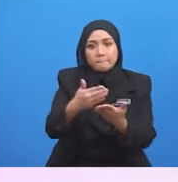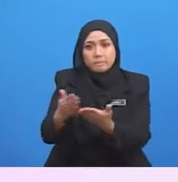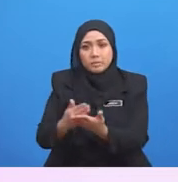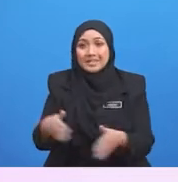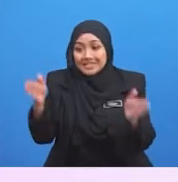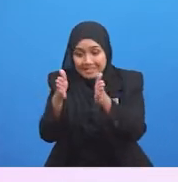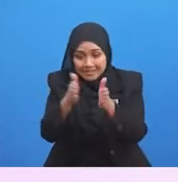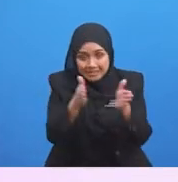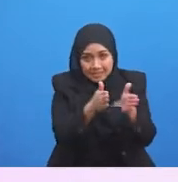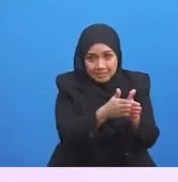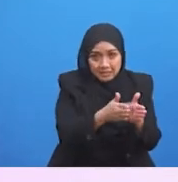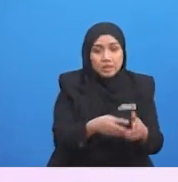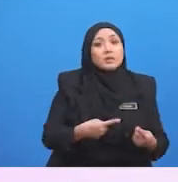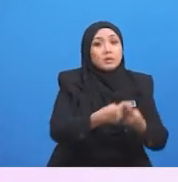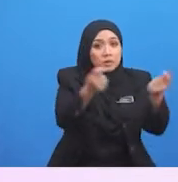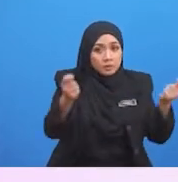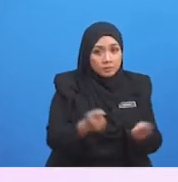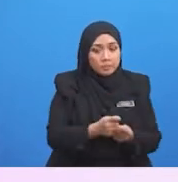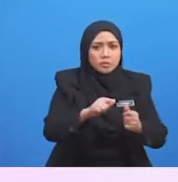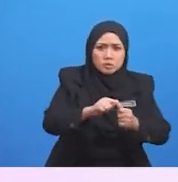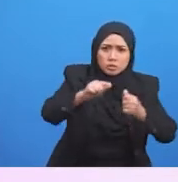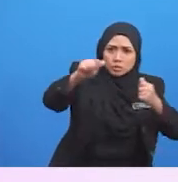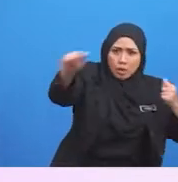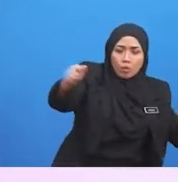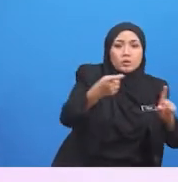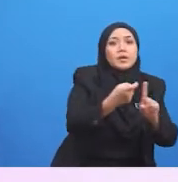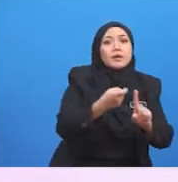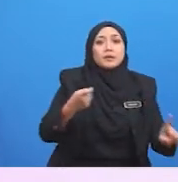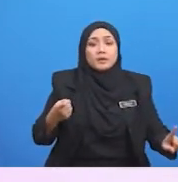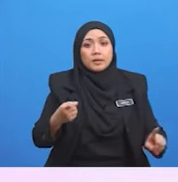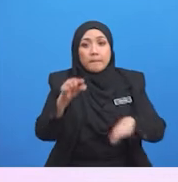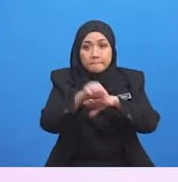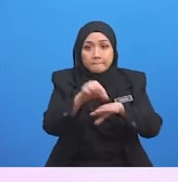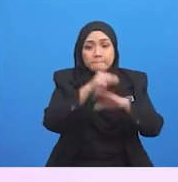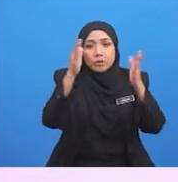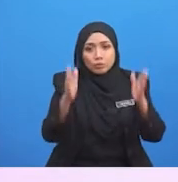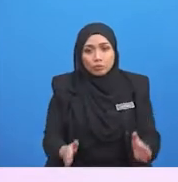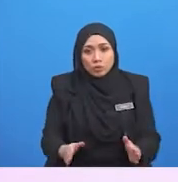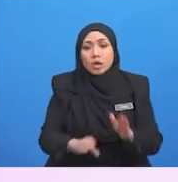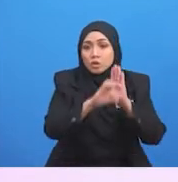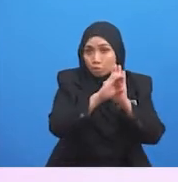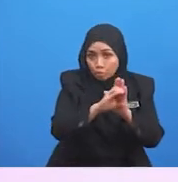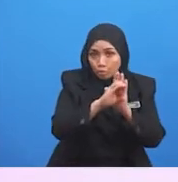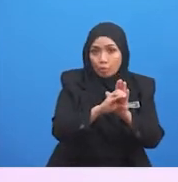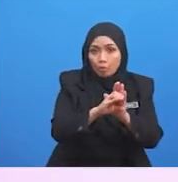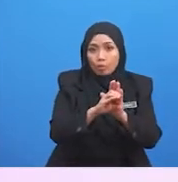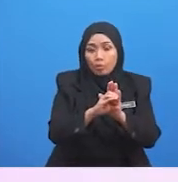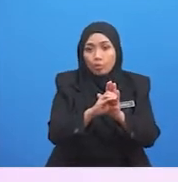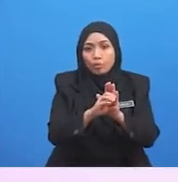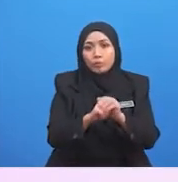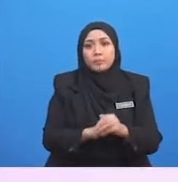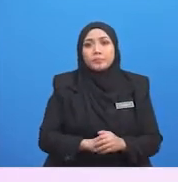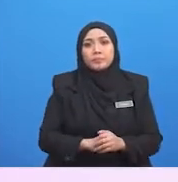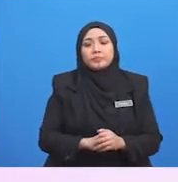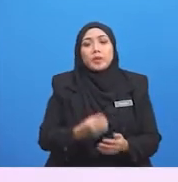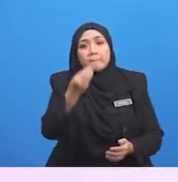kecil dan lokasi pengeluar adalah jauh daripada pengguna. Contoh produk yang sesuai menggunakan saluran ini